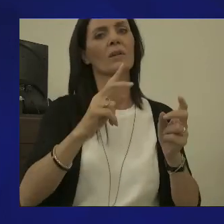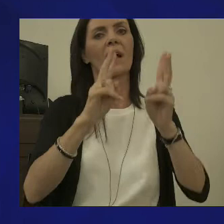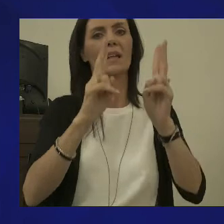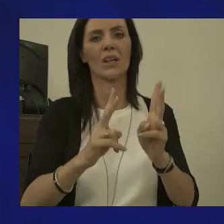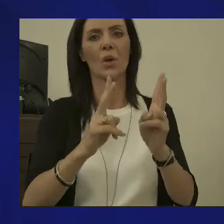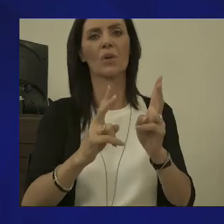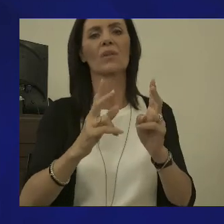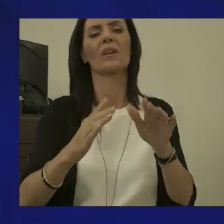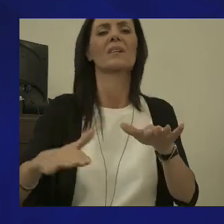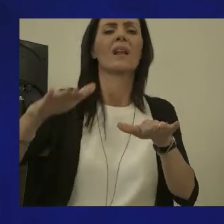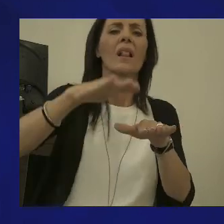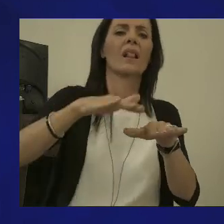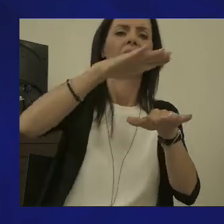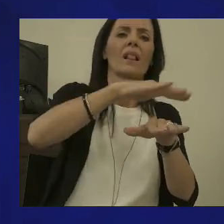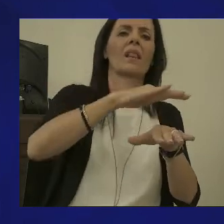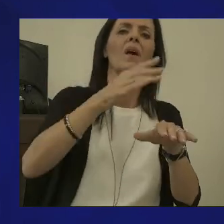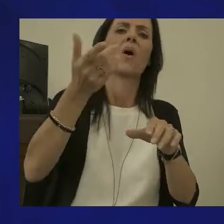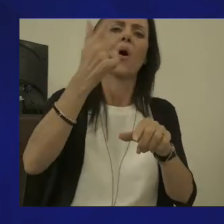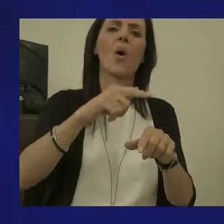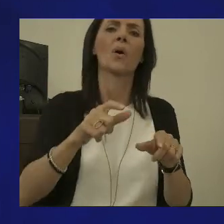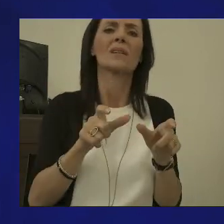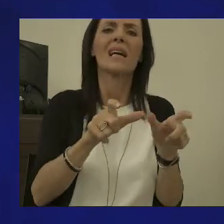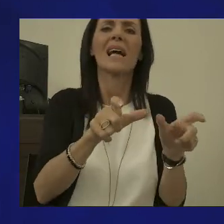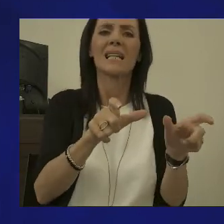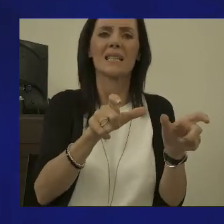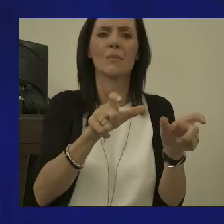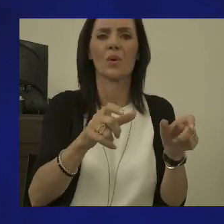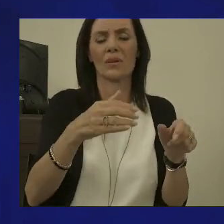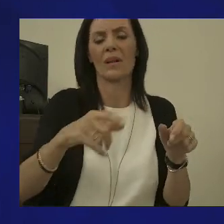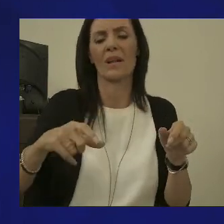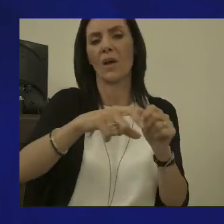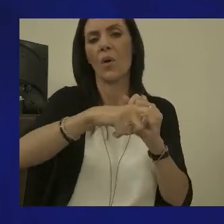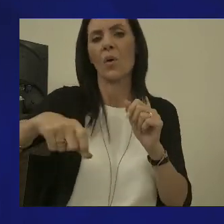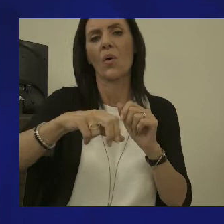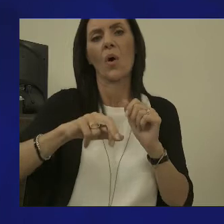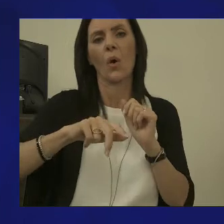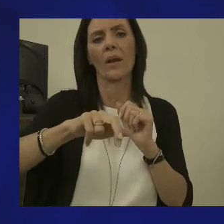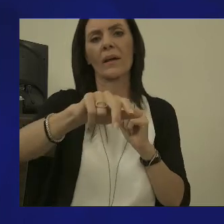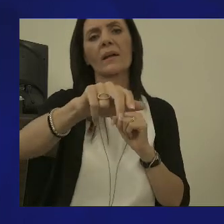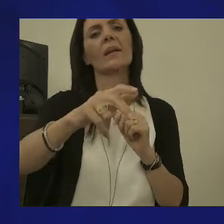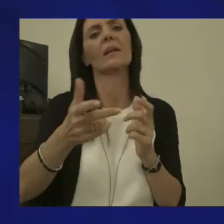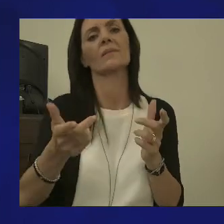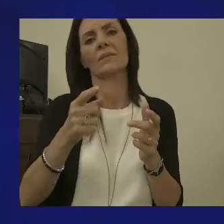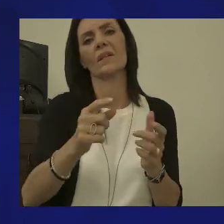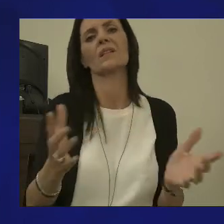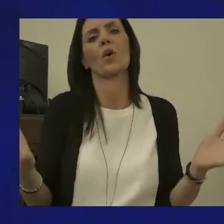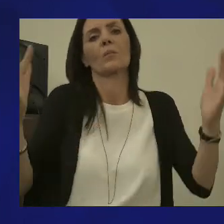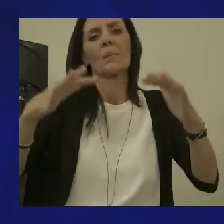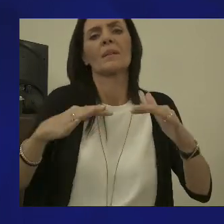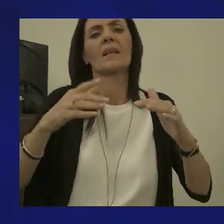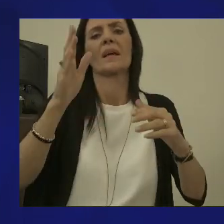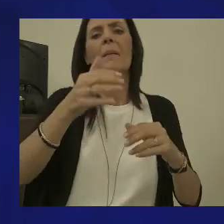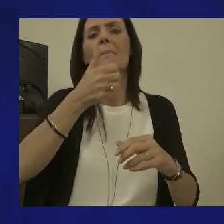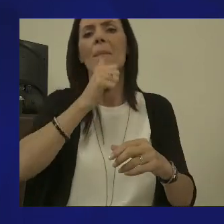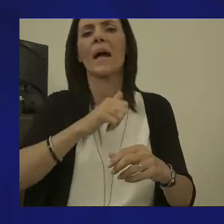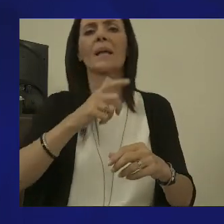הכביש, על המדרכות, עוד חסימות להולכי רגל, ועוד המסע לתשתיות הציבוריות, שזה גם המים, גם הביוב,